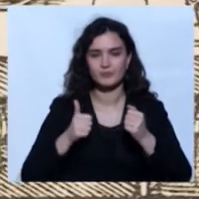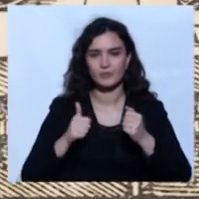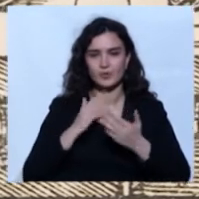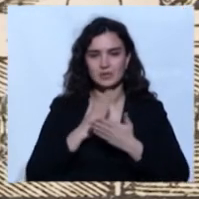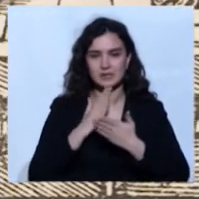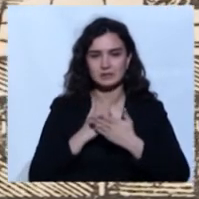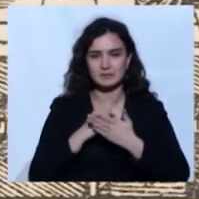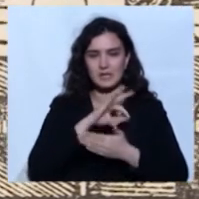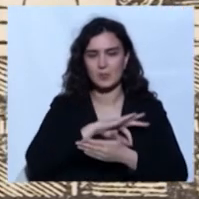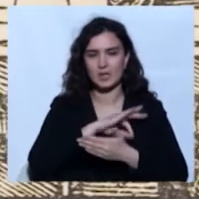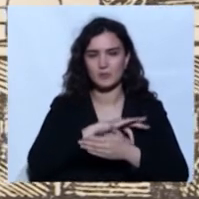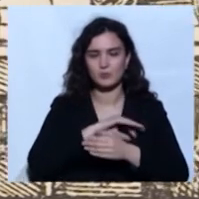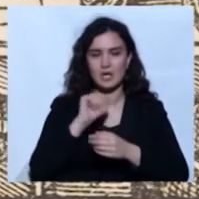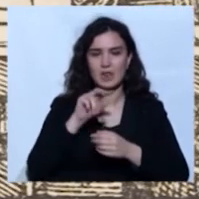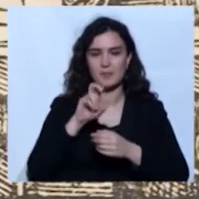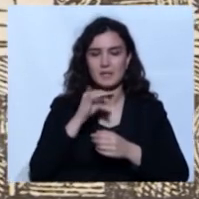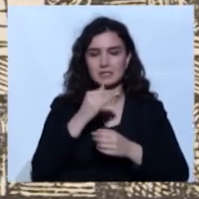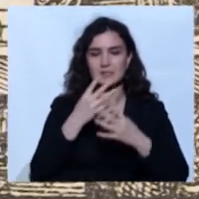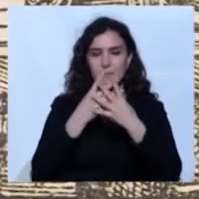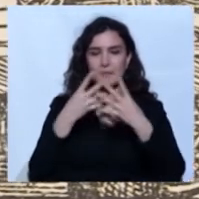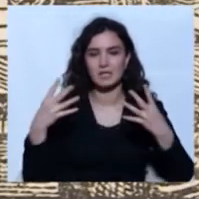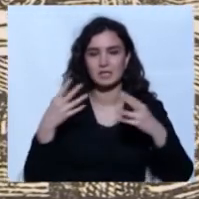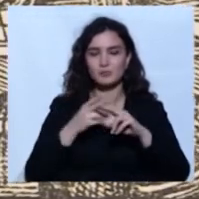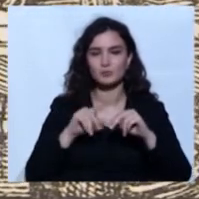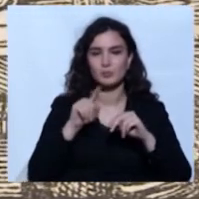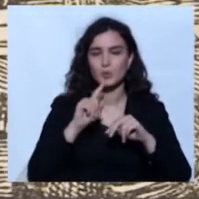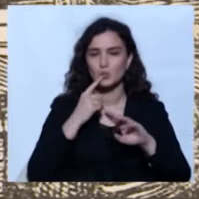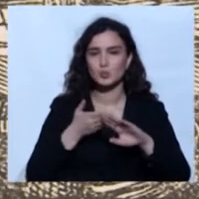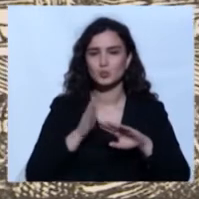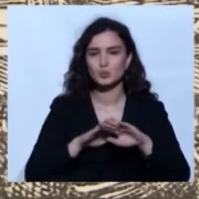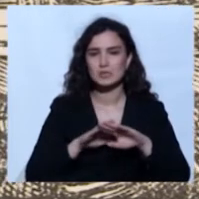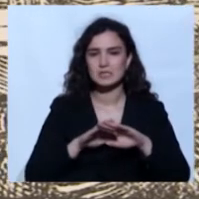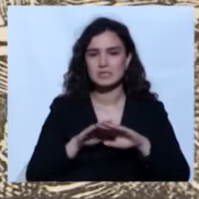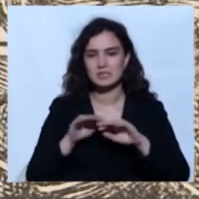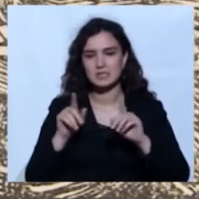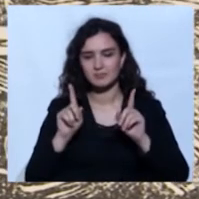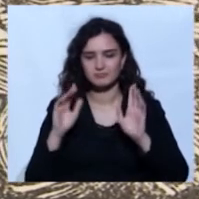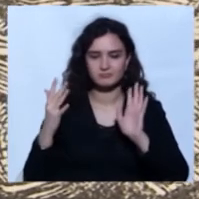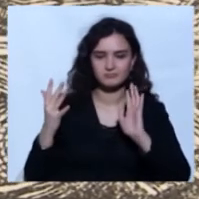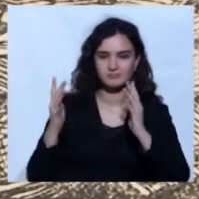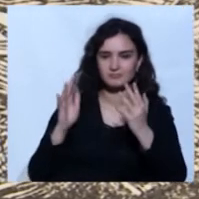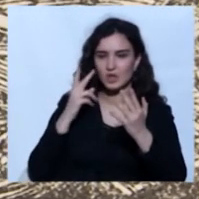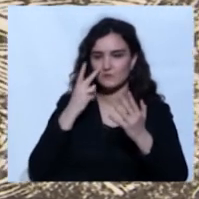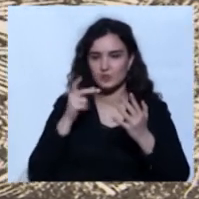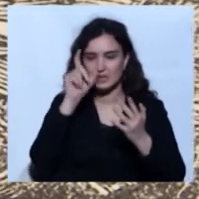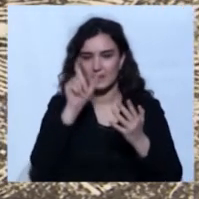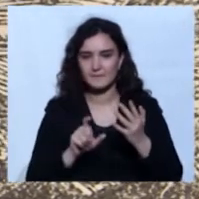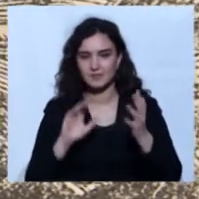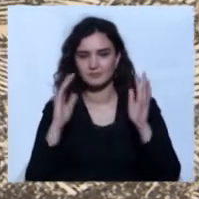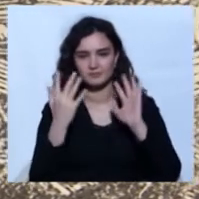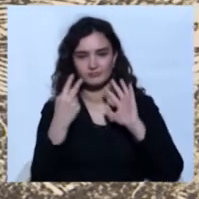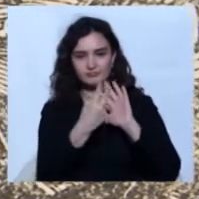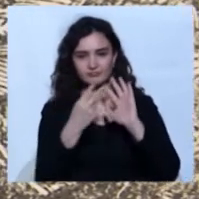არის გამოყენებული ალბერტის ბადე, რათა მან ურთულესი რაკურსით წარმოადგინოს ადამიანის